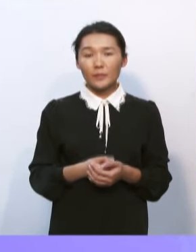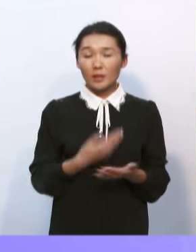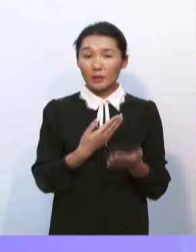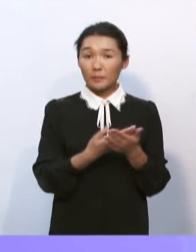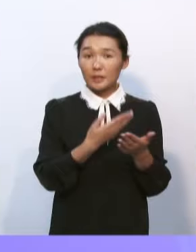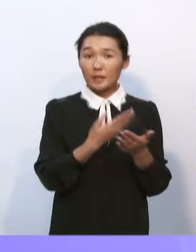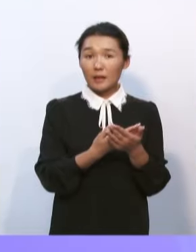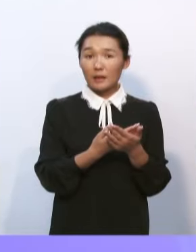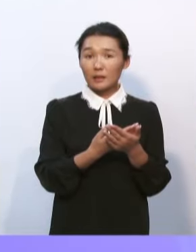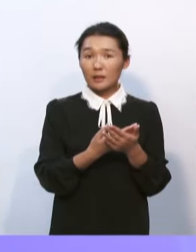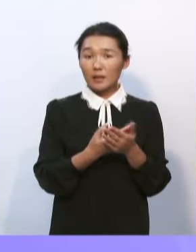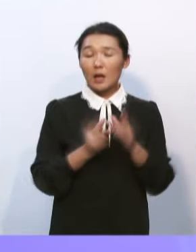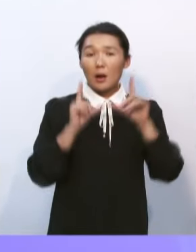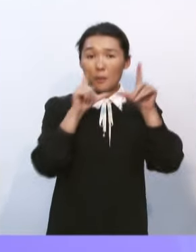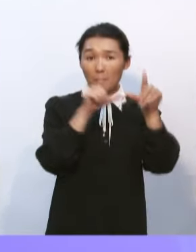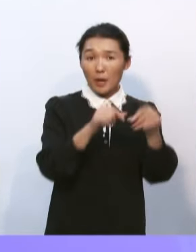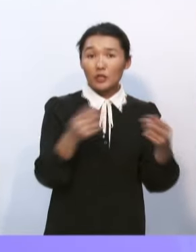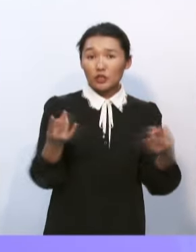Мисалы, барыш керек,